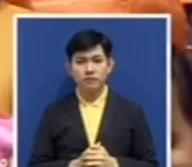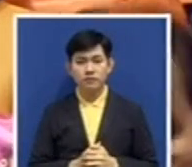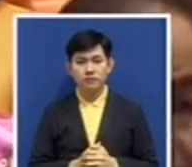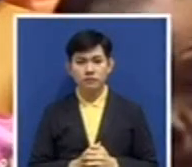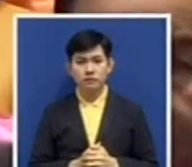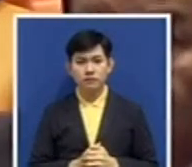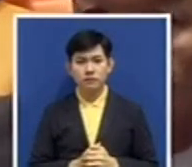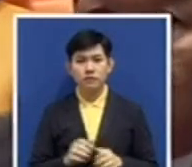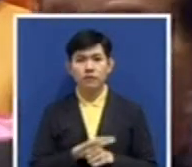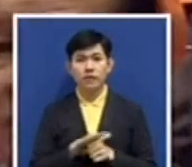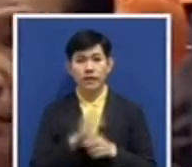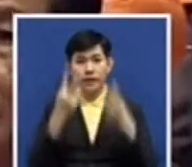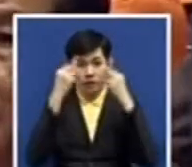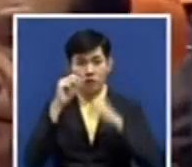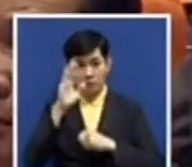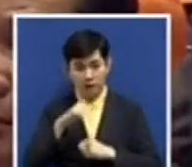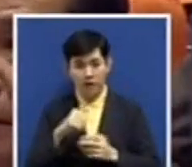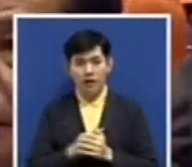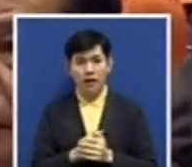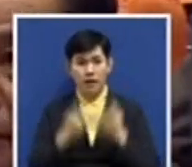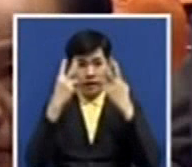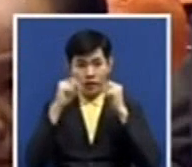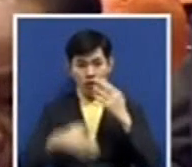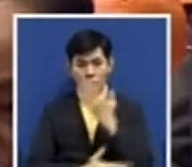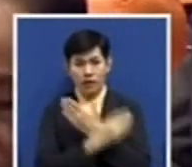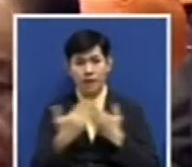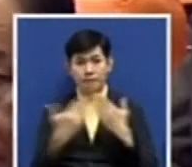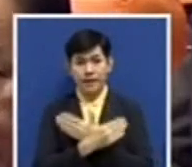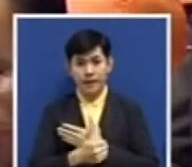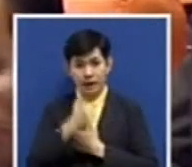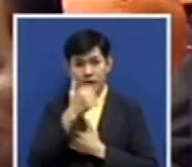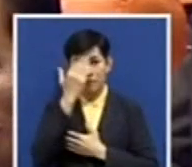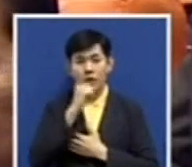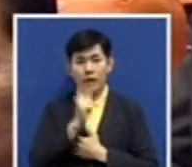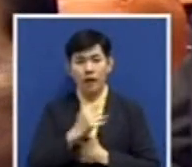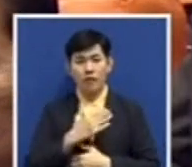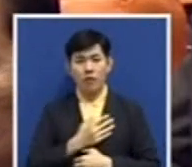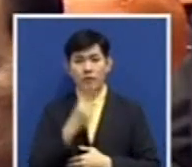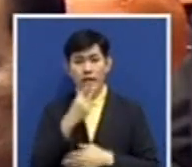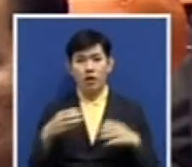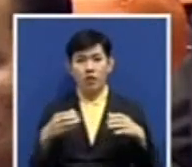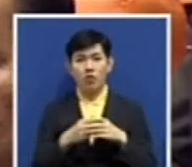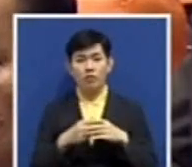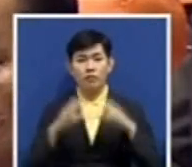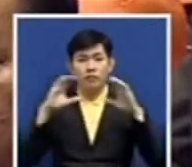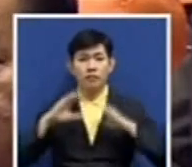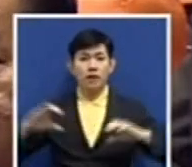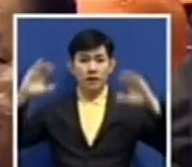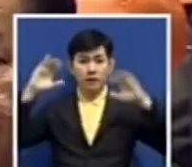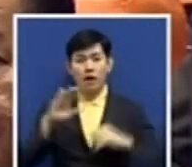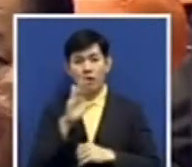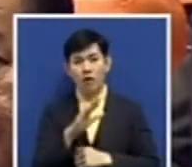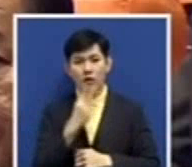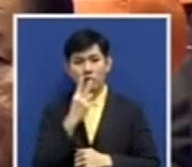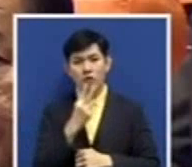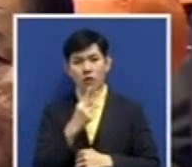ก็ท่านนายกมาพอดีฮะท่านนายกยังมีโอกาสจะเปลี่ยนได้ครับเพราะผมเห็นคนในคณะรัฐบาลของท่านนะครับ